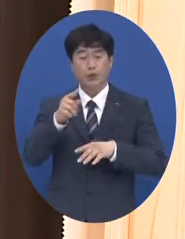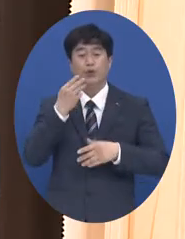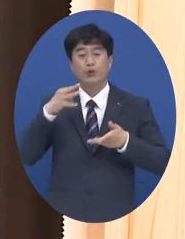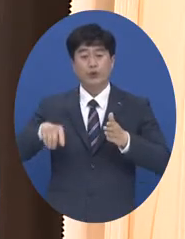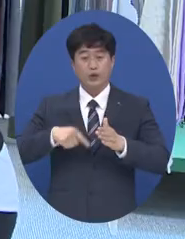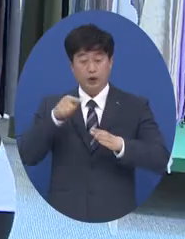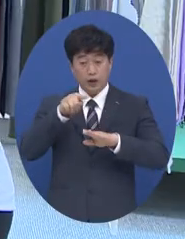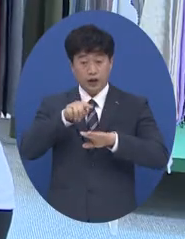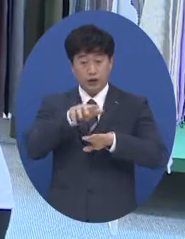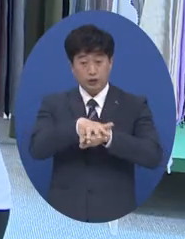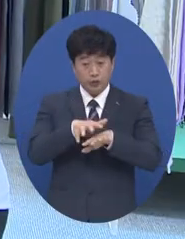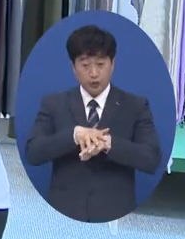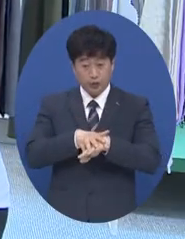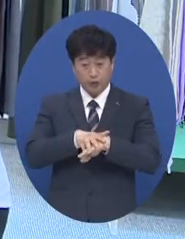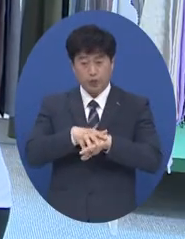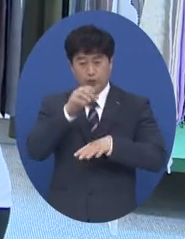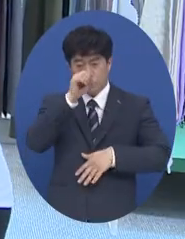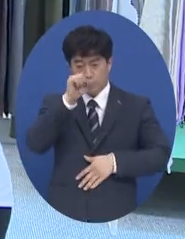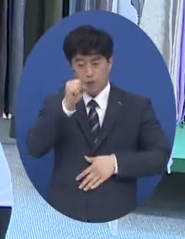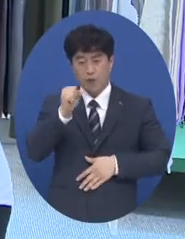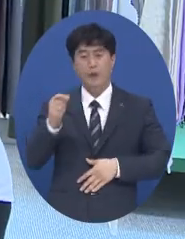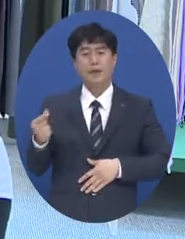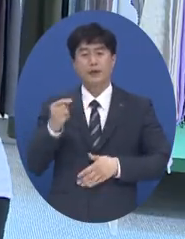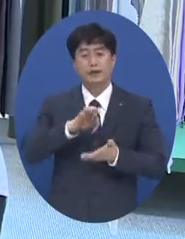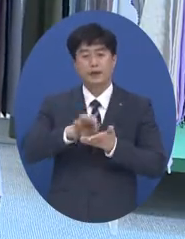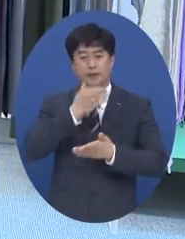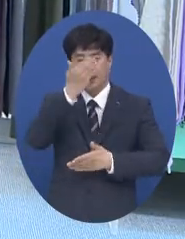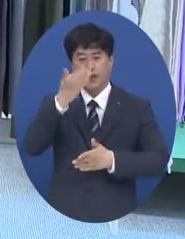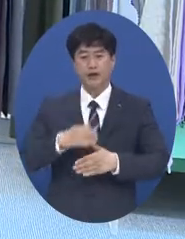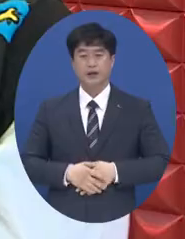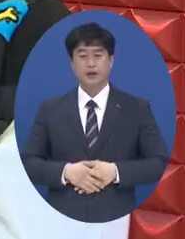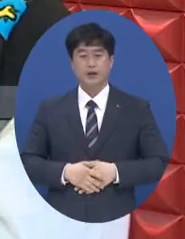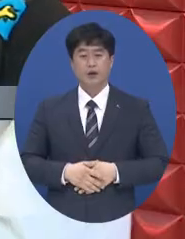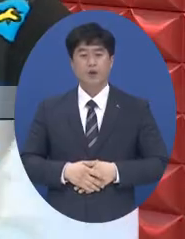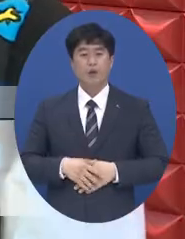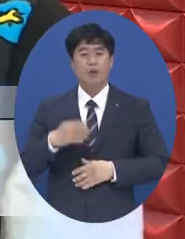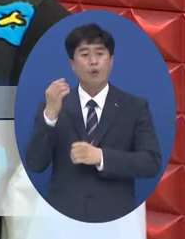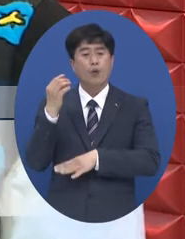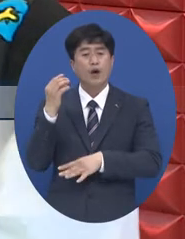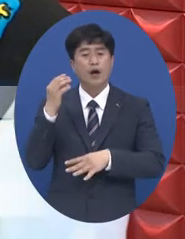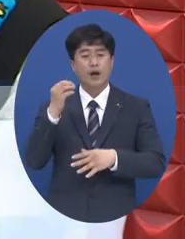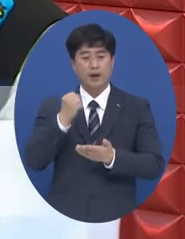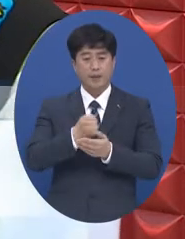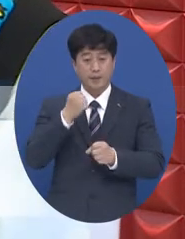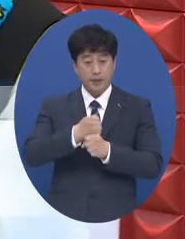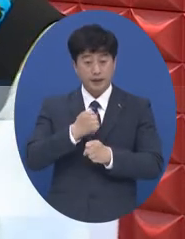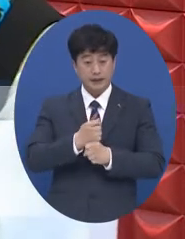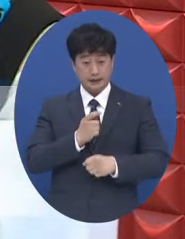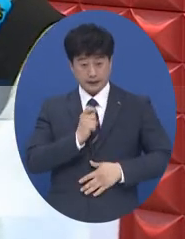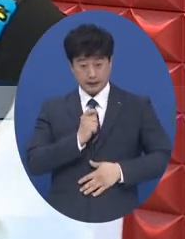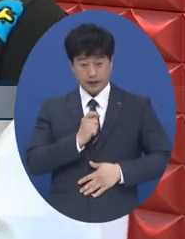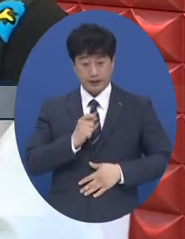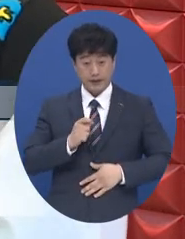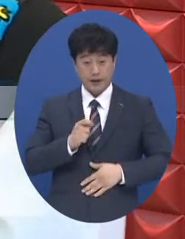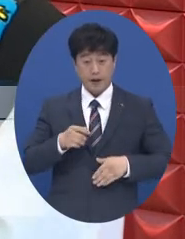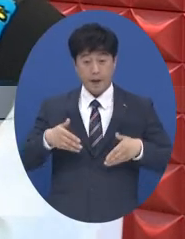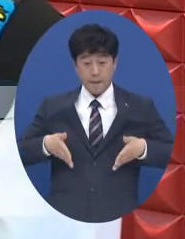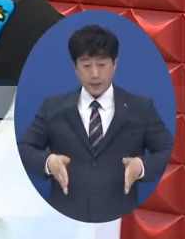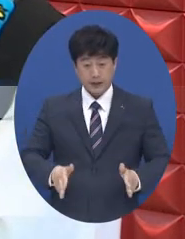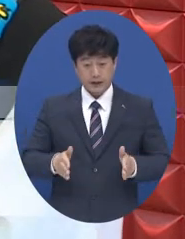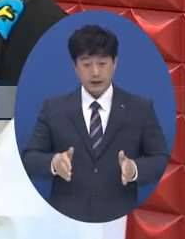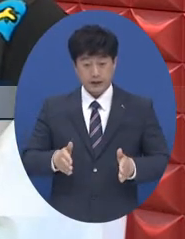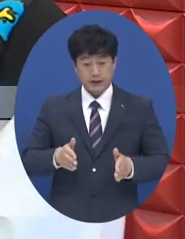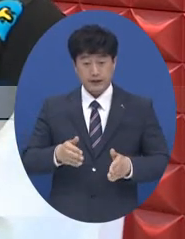업체들의 질 좋은 니트 원단을 바로 사용할 수 있다는 점입니다 저 원래 만들었던 그런 취작 채 우리은하 바질이